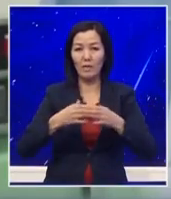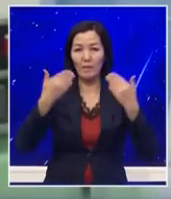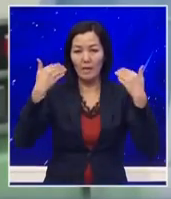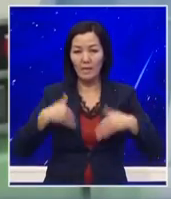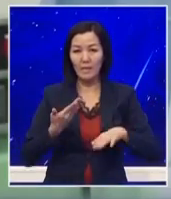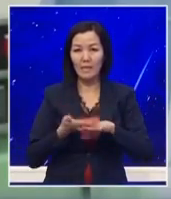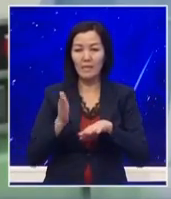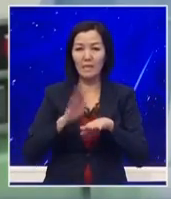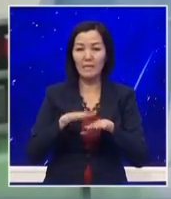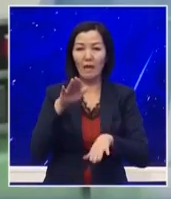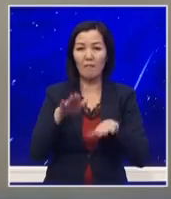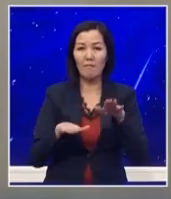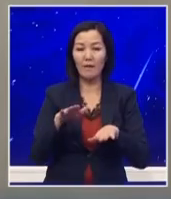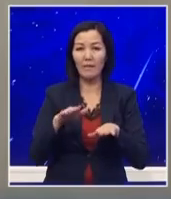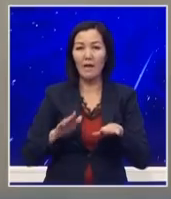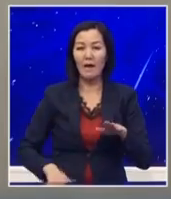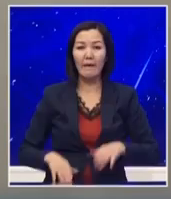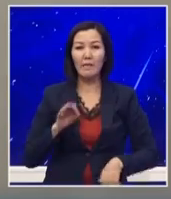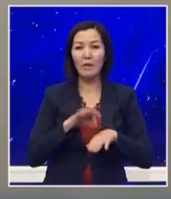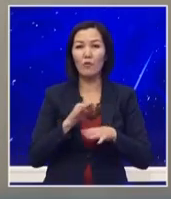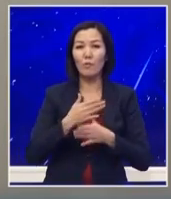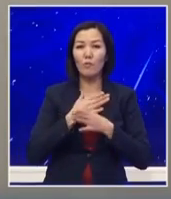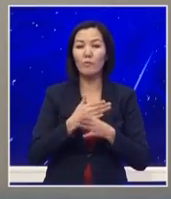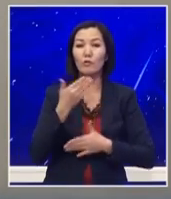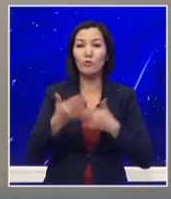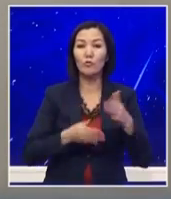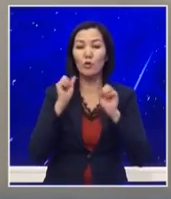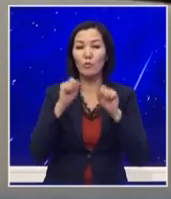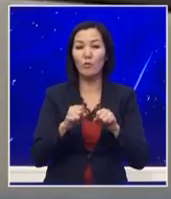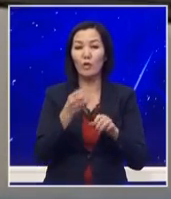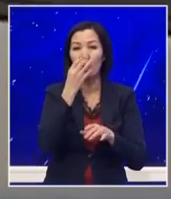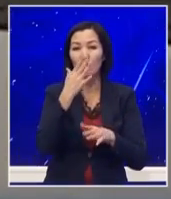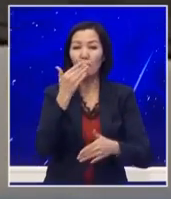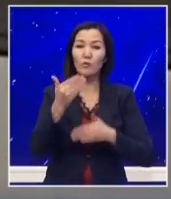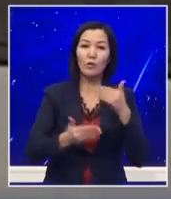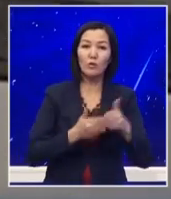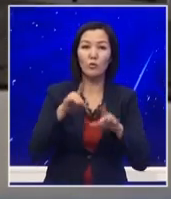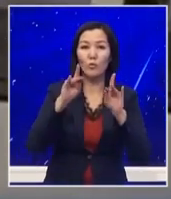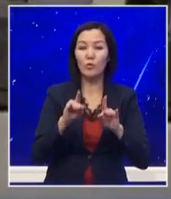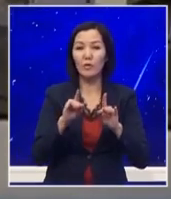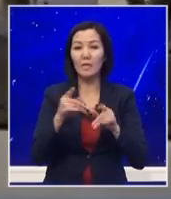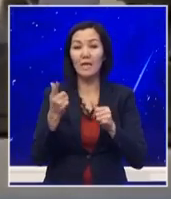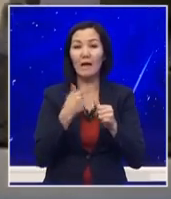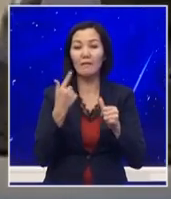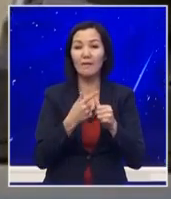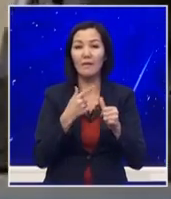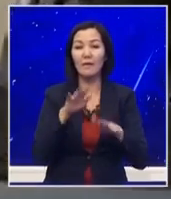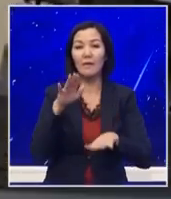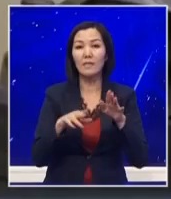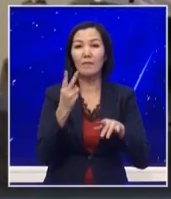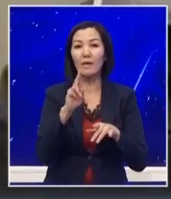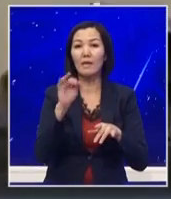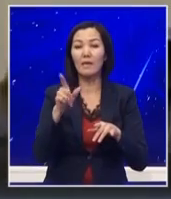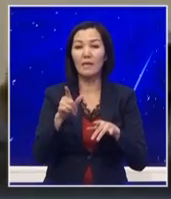салмақты азайтады. Аяқтың талмауына көмектеседі, әрі онымен жүруге де болады. Жапонша жүре алатын орындық деп аталатын аппараттың салмағы 2